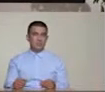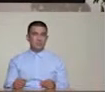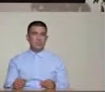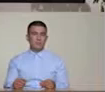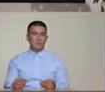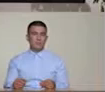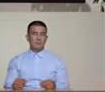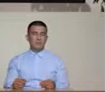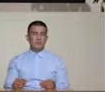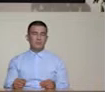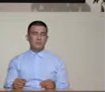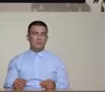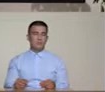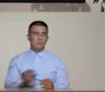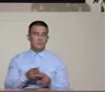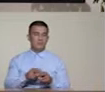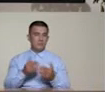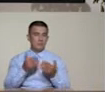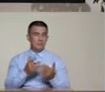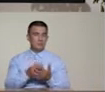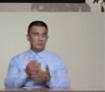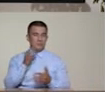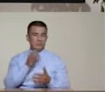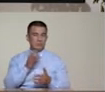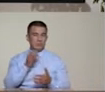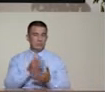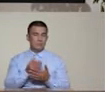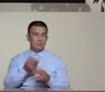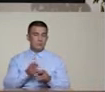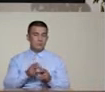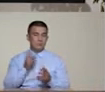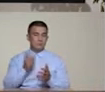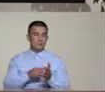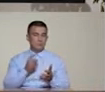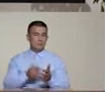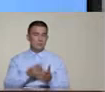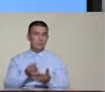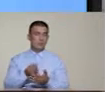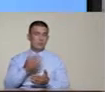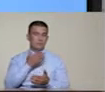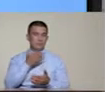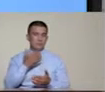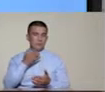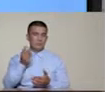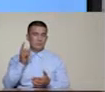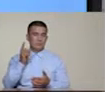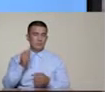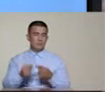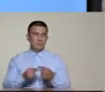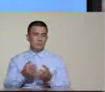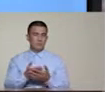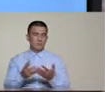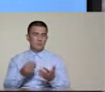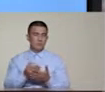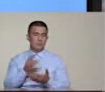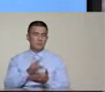Mana ular tomonidan, ya'ni o'zbek arxeologlar tomonidan aniqlangan bir qancha qadimgi yodgorliklarning